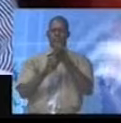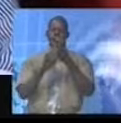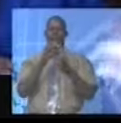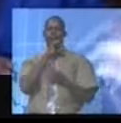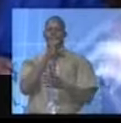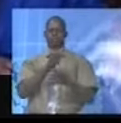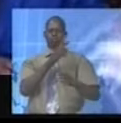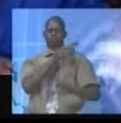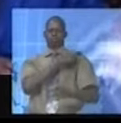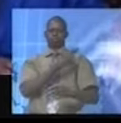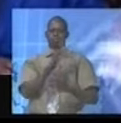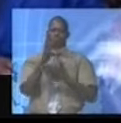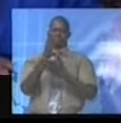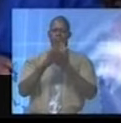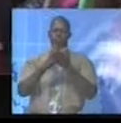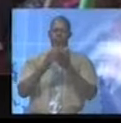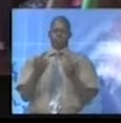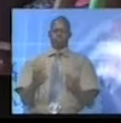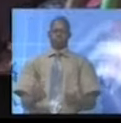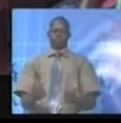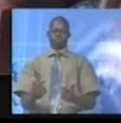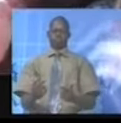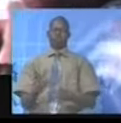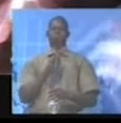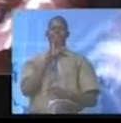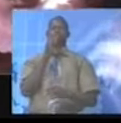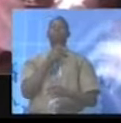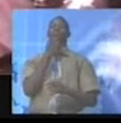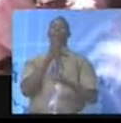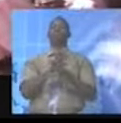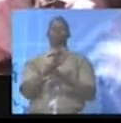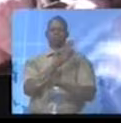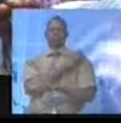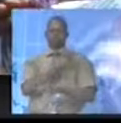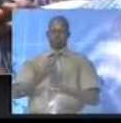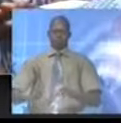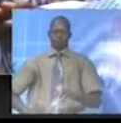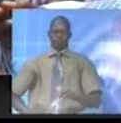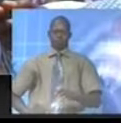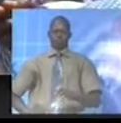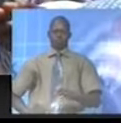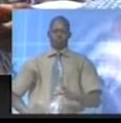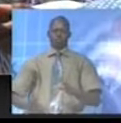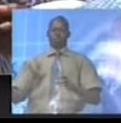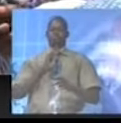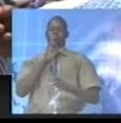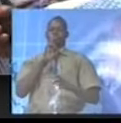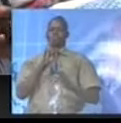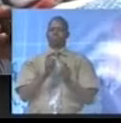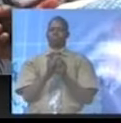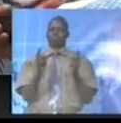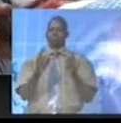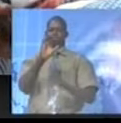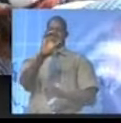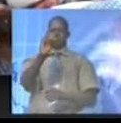et responsable du parti dans la localité. Étant dit que le conseil municipal est en majorité le